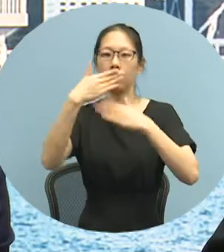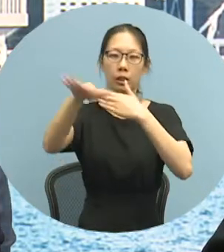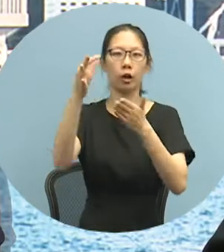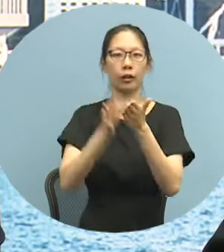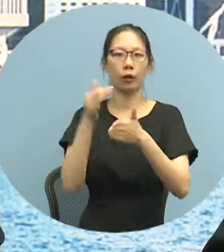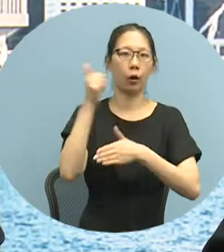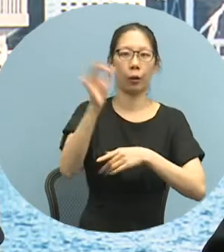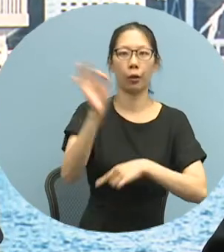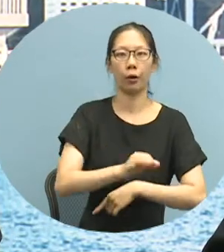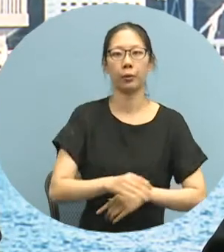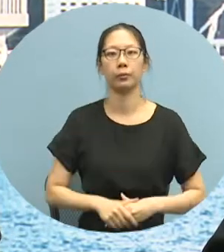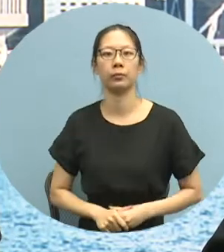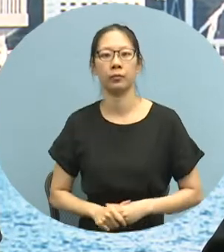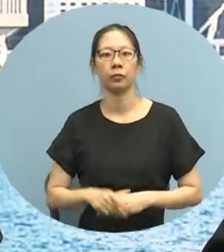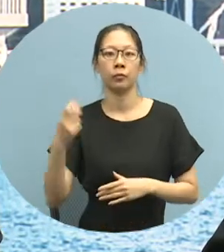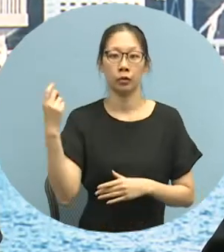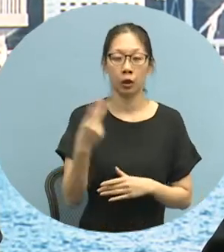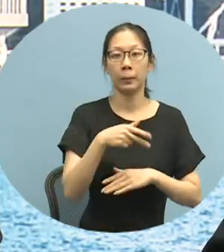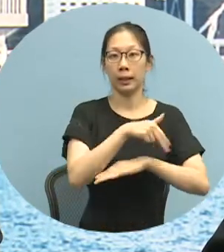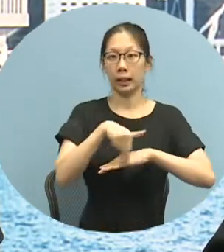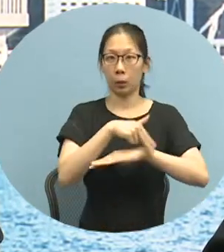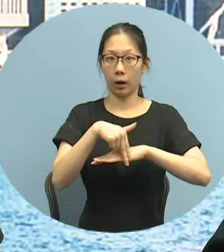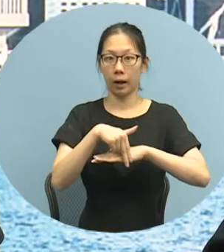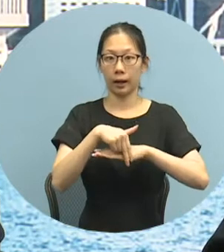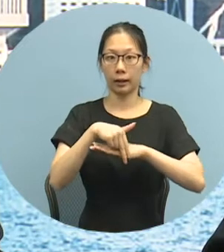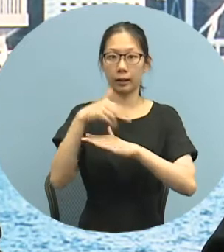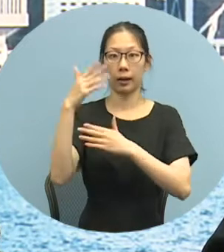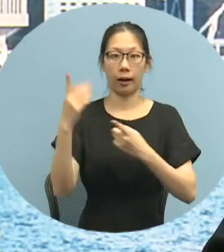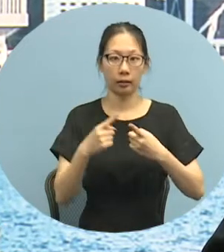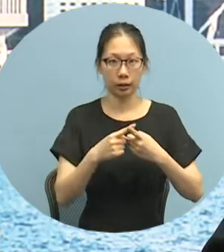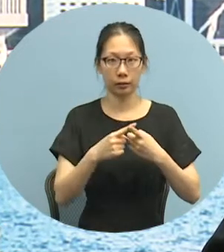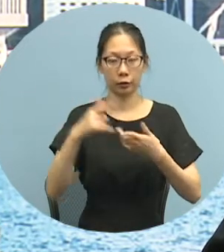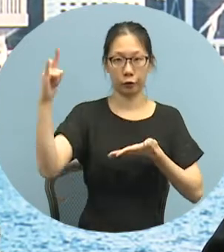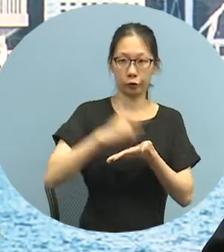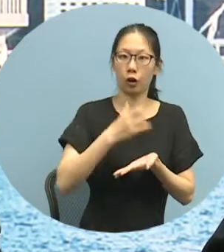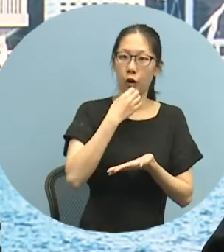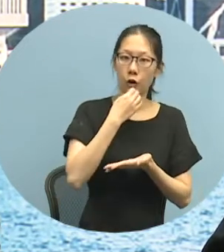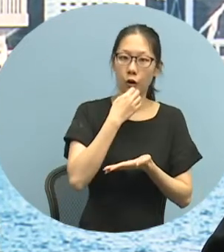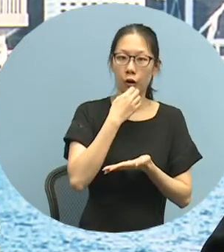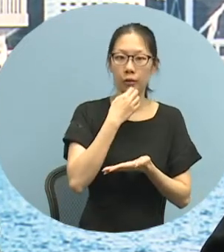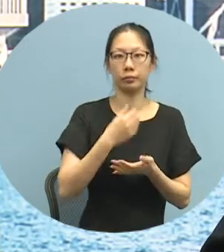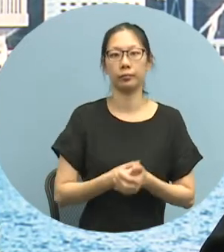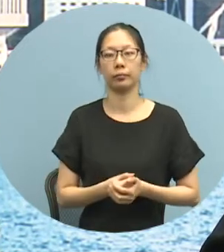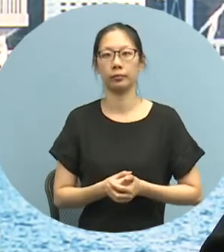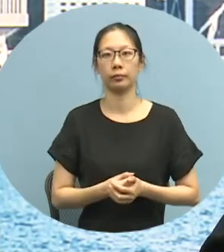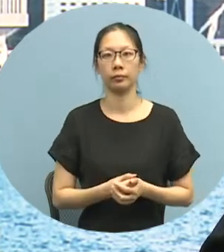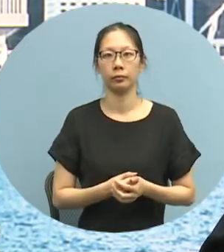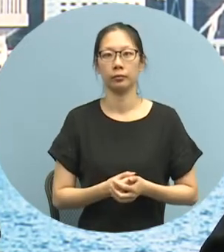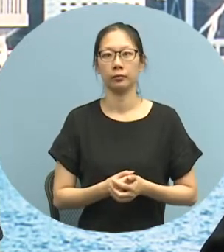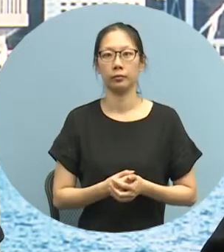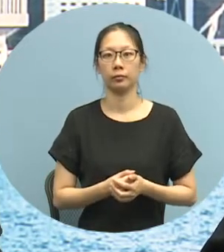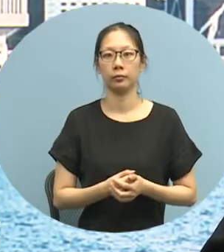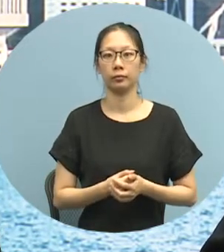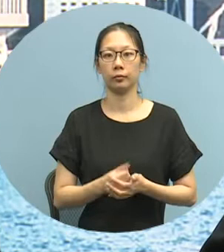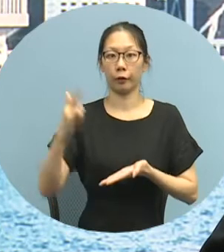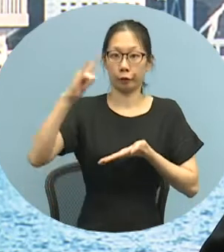外嘅地方。我哋都要求氣泡嘅旅客抵港之後咧，加入第二重嘅保障，即係話咧，由去到機場嘅時候咧，